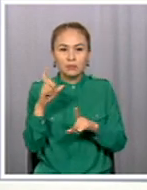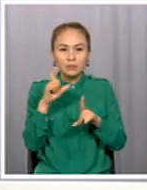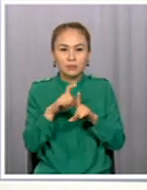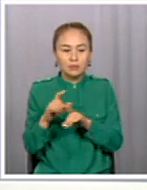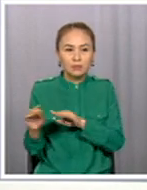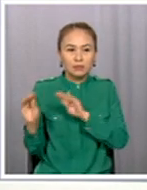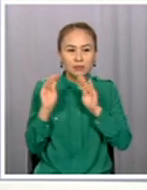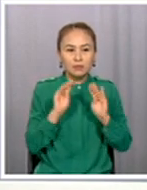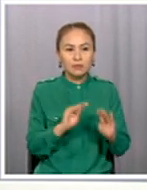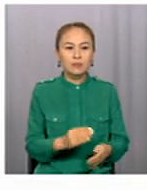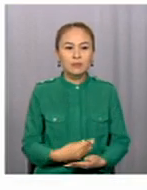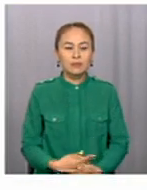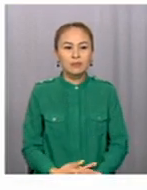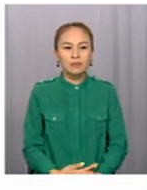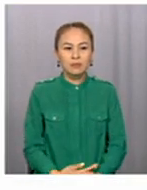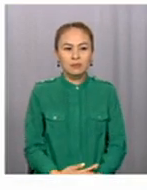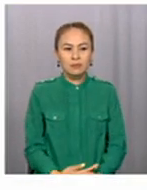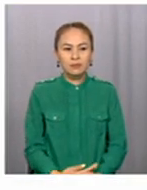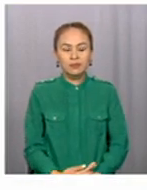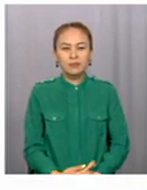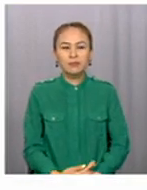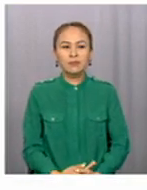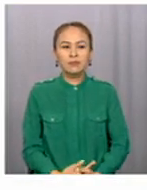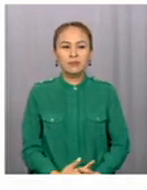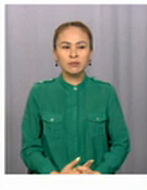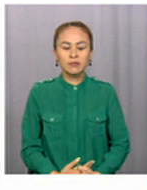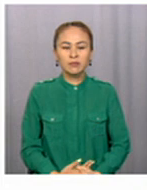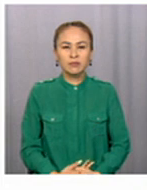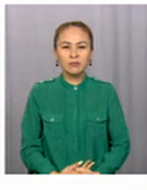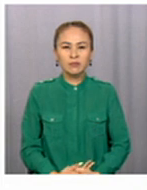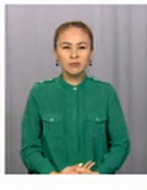сөздерді қояйық.